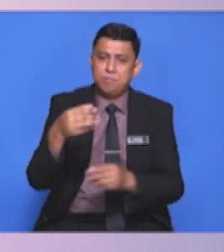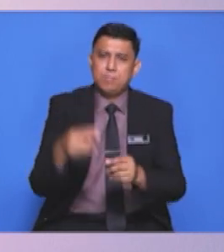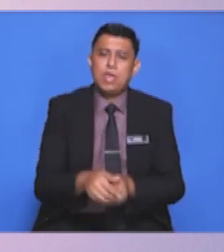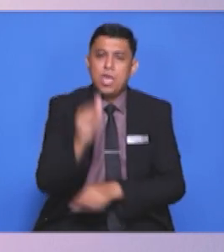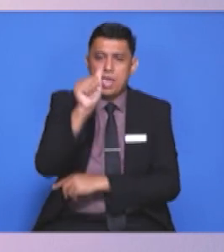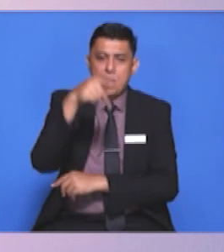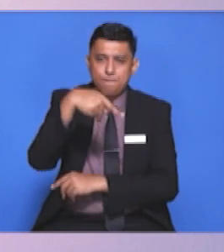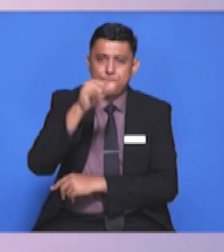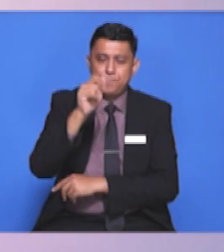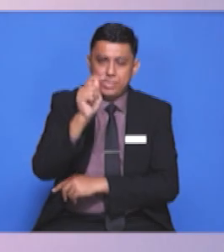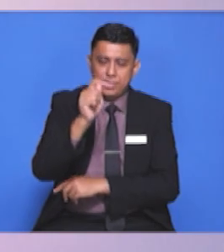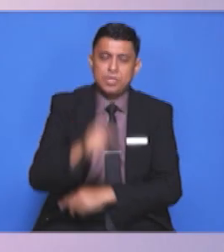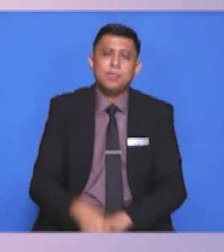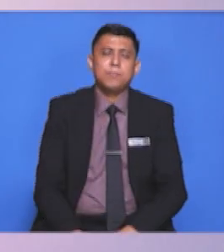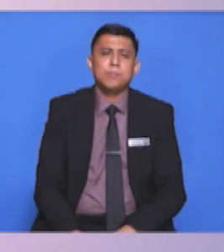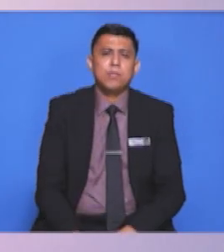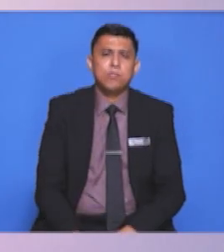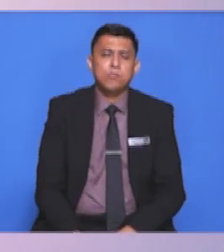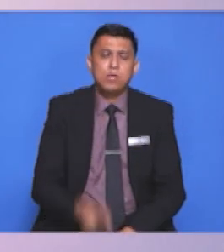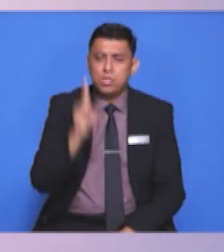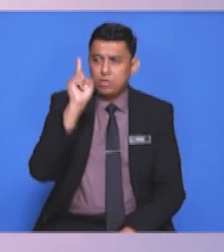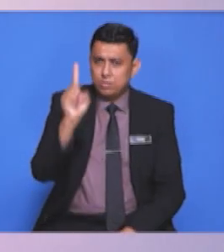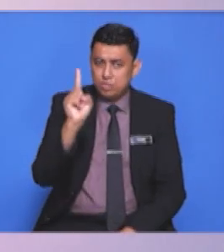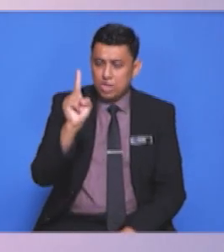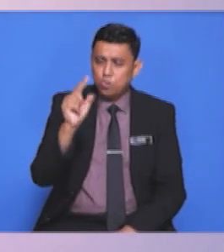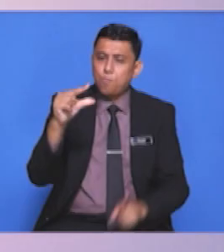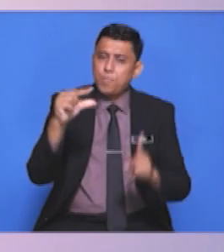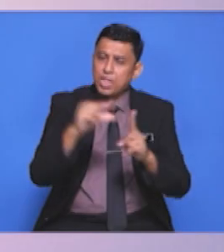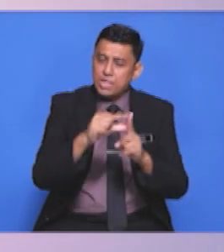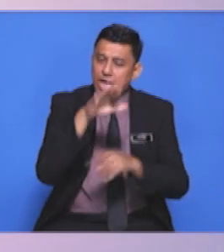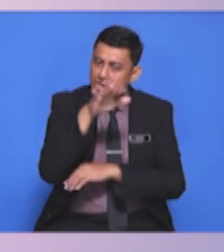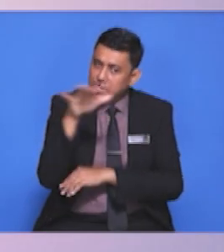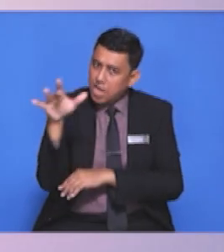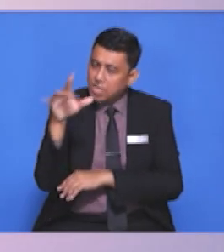perlu diejek sebagai satu perkataan